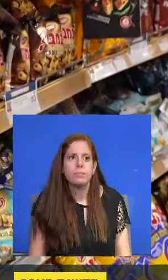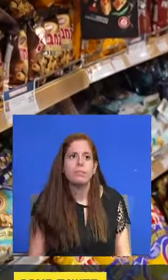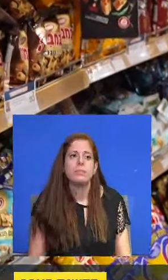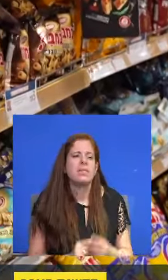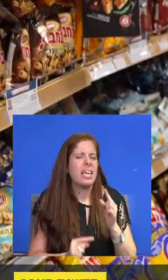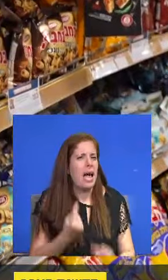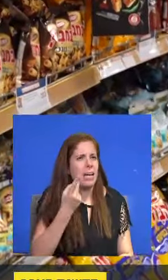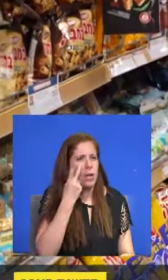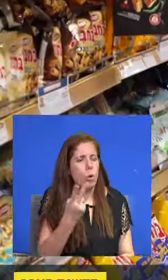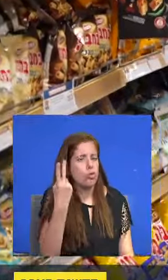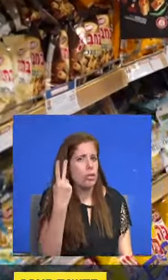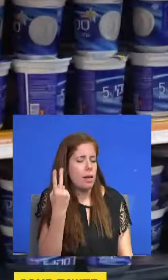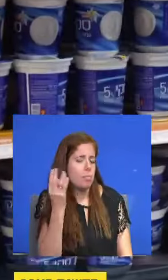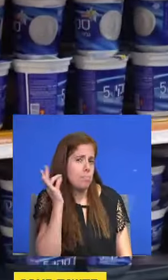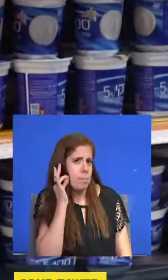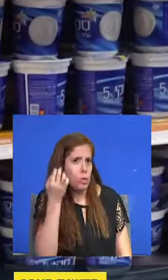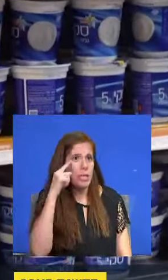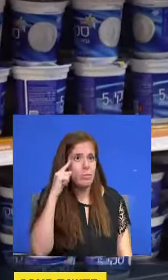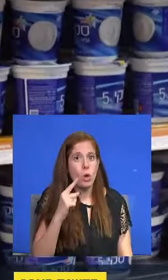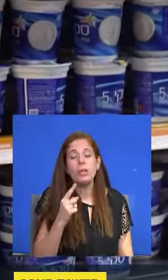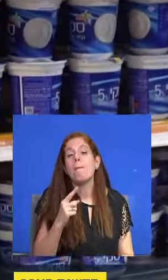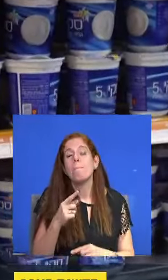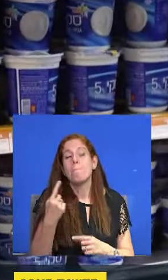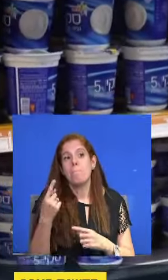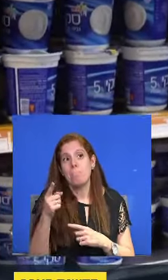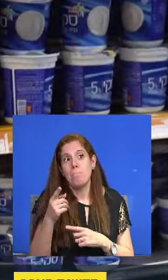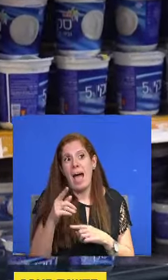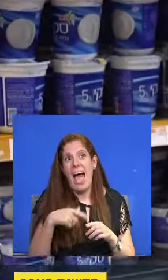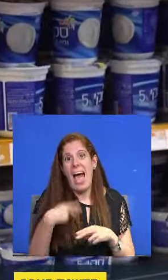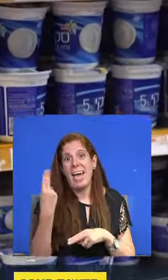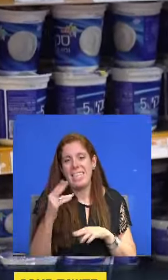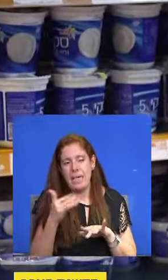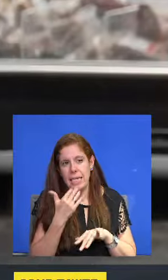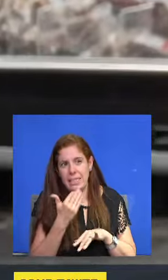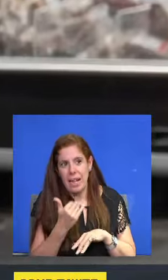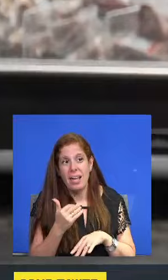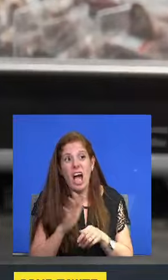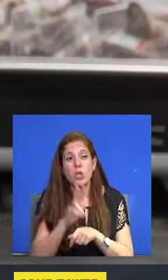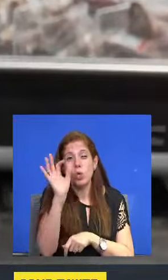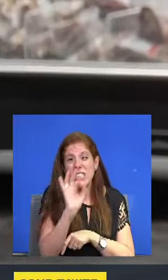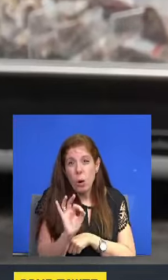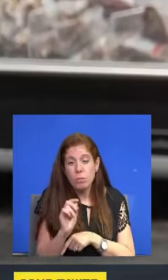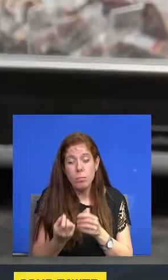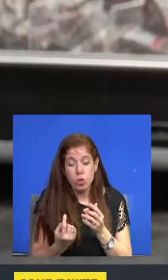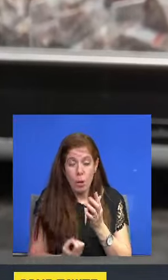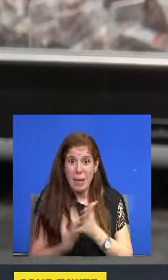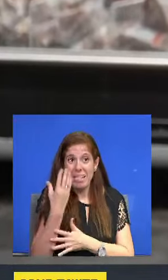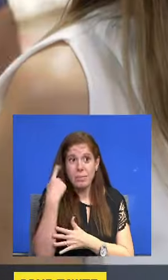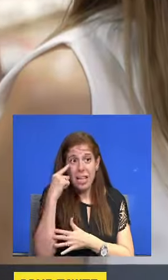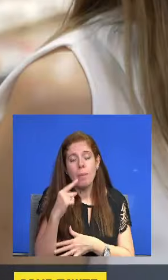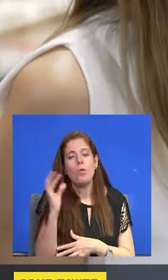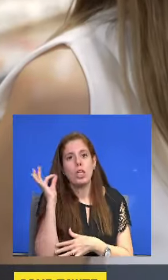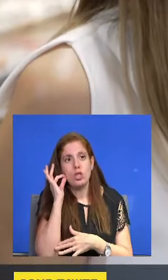שתי יזמיות בנוף של ההייטק הישראלי, רק כ-13% ממי שמקימים סטארט-אפים בארץ הן נשים. לנור, שהובחנה עם